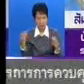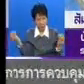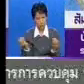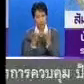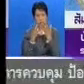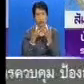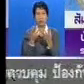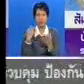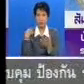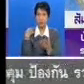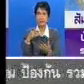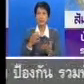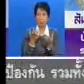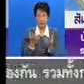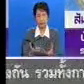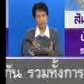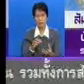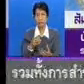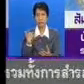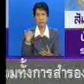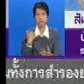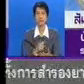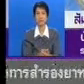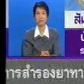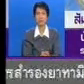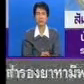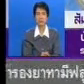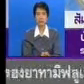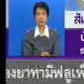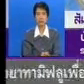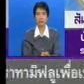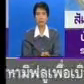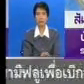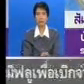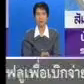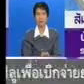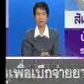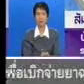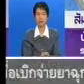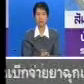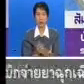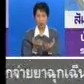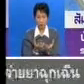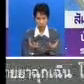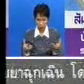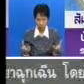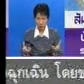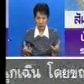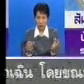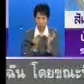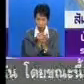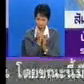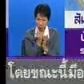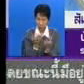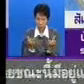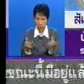นแรงเกิดขึ้นค่ะ ครับประเด็นหนึ่งที่มีทำให้เกิดเหตุรุนแรงเพราะว่าไปกวาดสินค้าทุกอย่างทั้งที่ละเมิดลิขสิทธิ์รวมถึงสินค้าที่ถูกต้องตามก